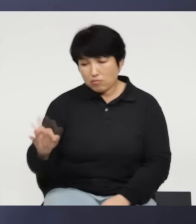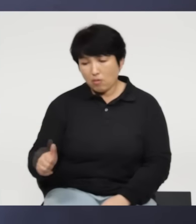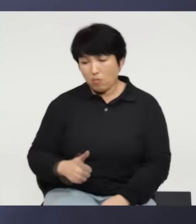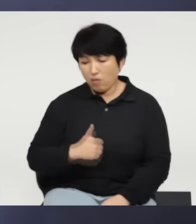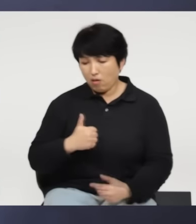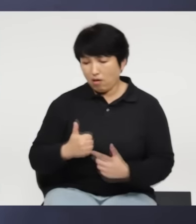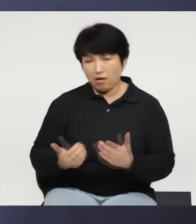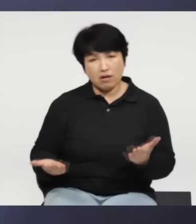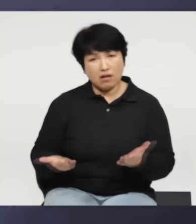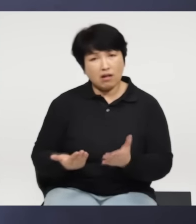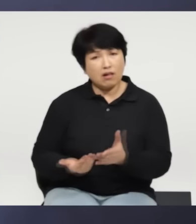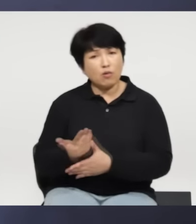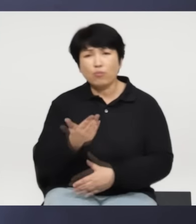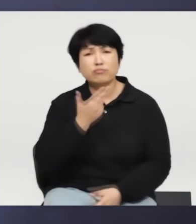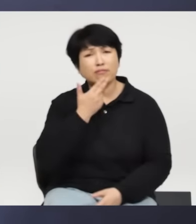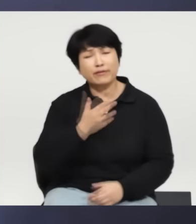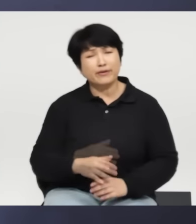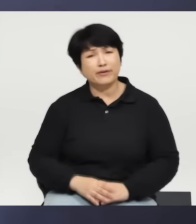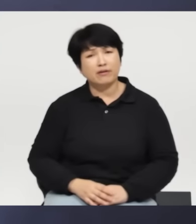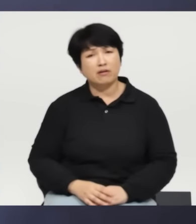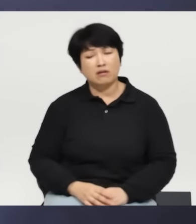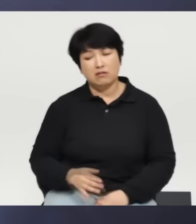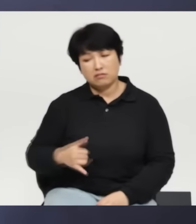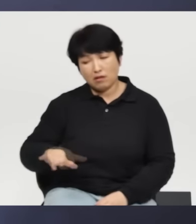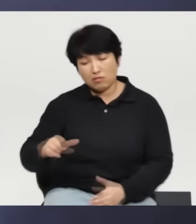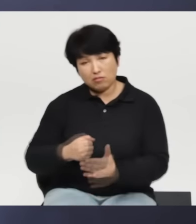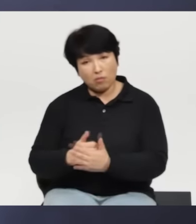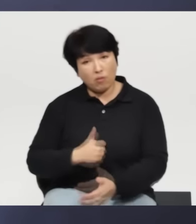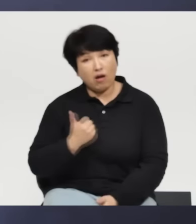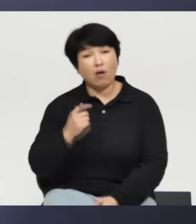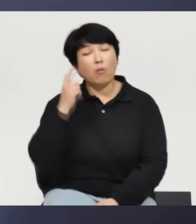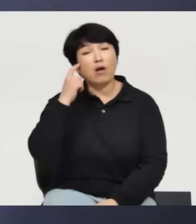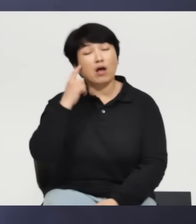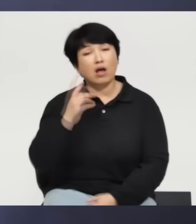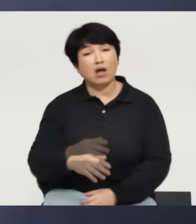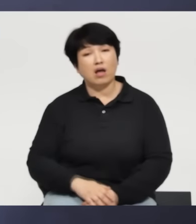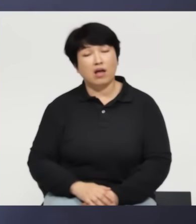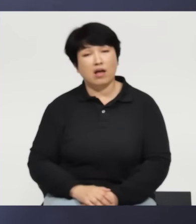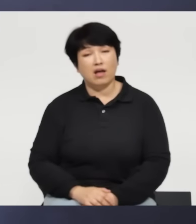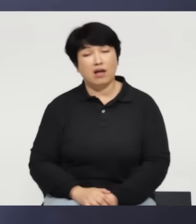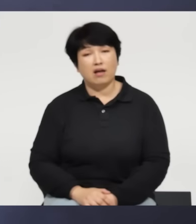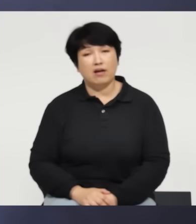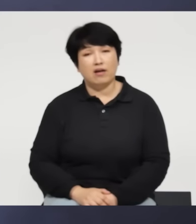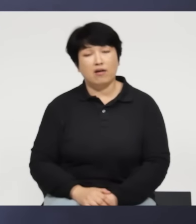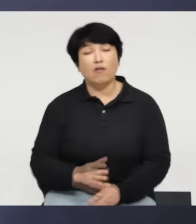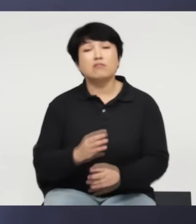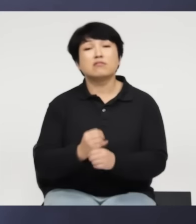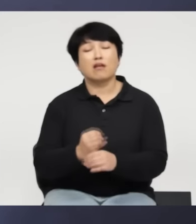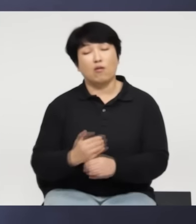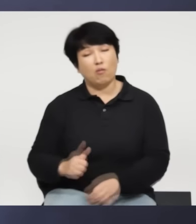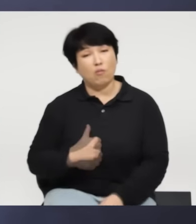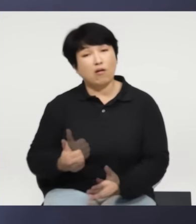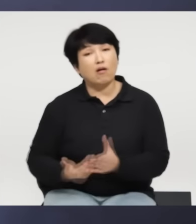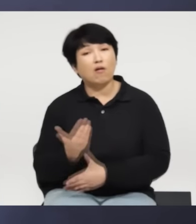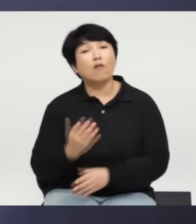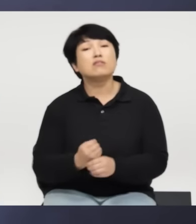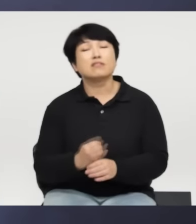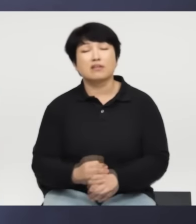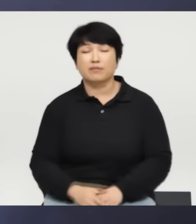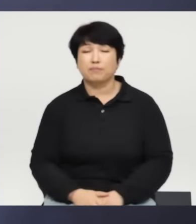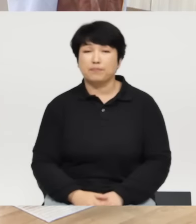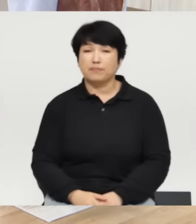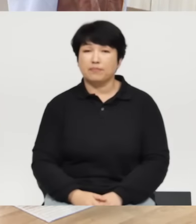화날 일이 없어야 된다. 뭐 때문에 화가 나요, 애한테? 뭐 어떻게 할때 화가 나요?